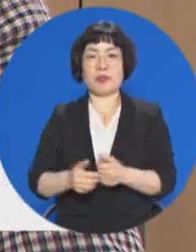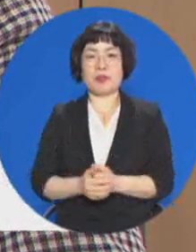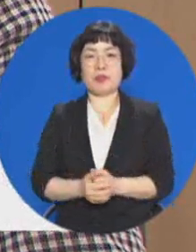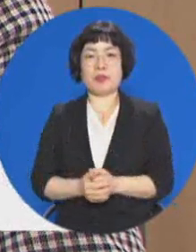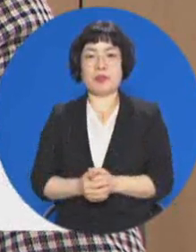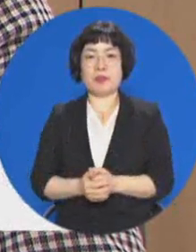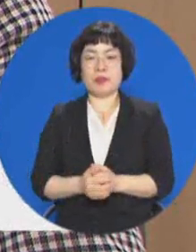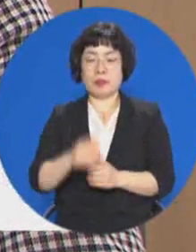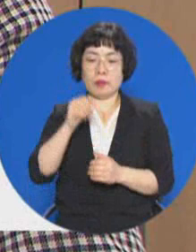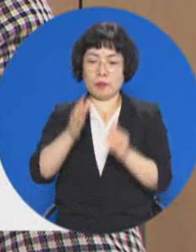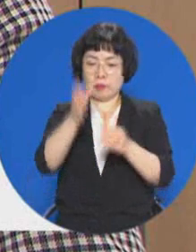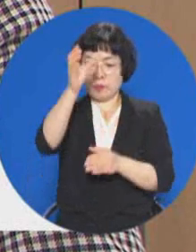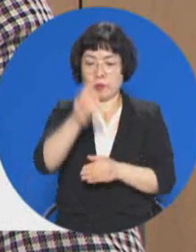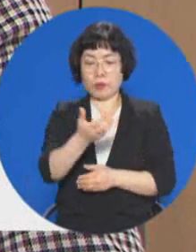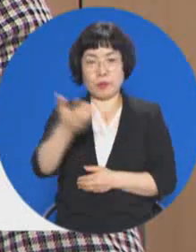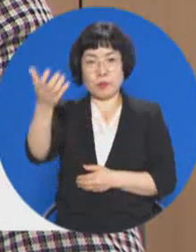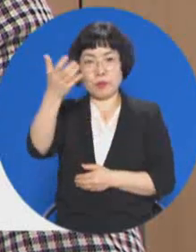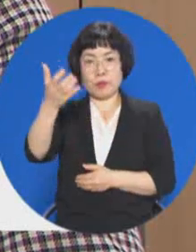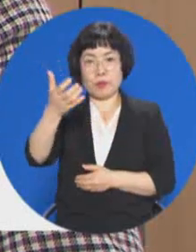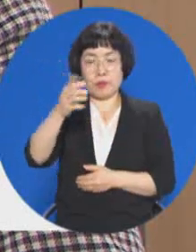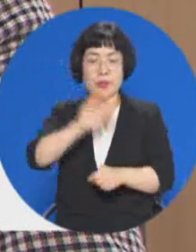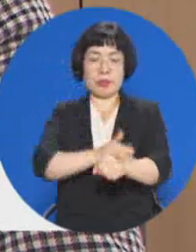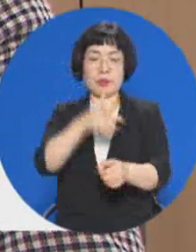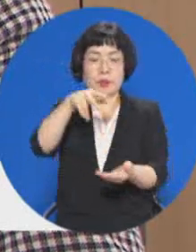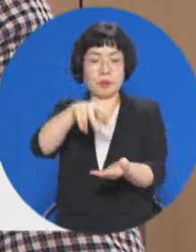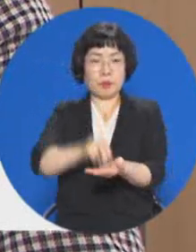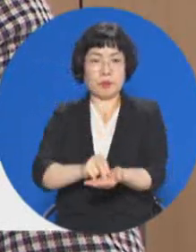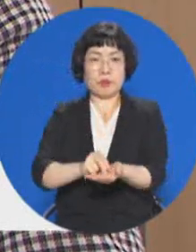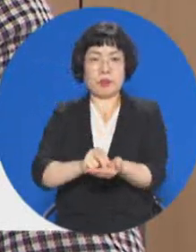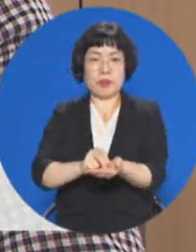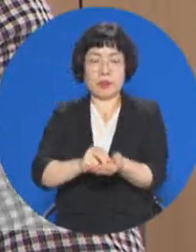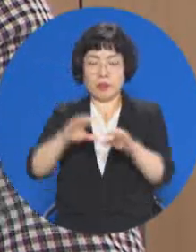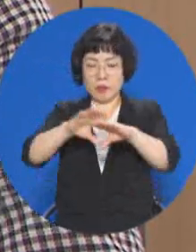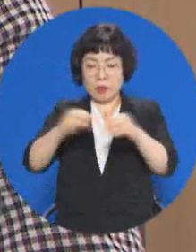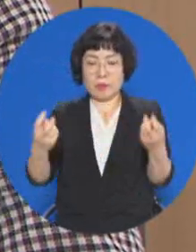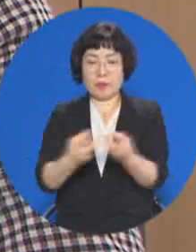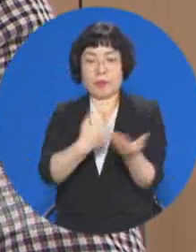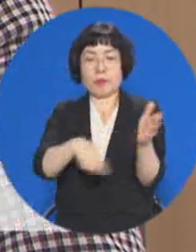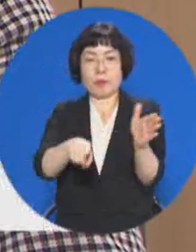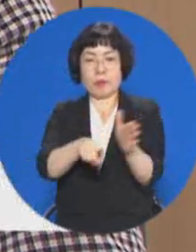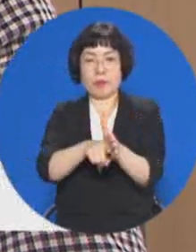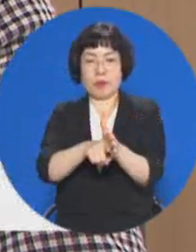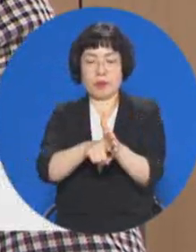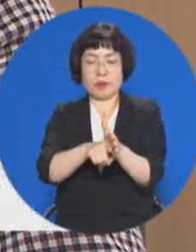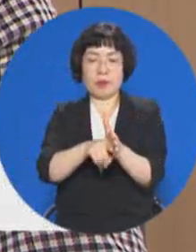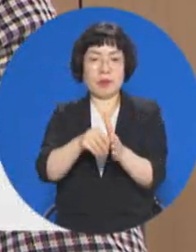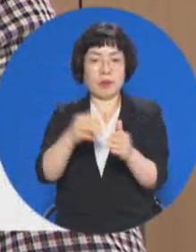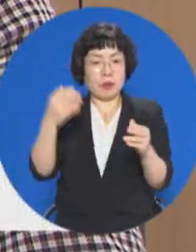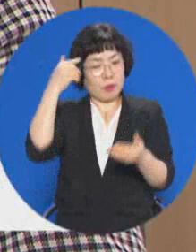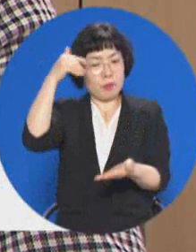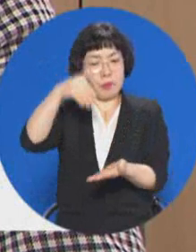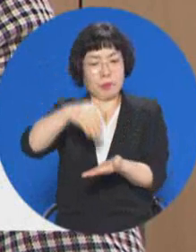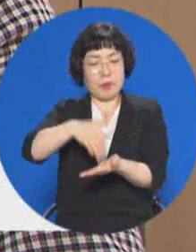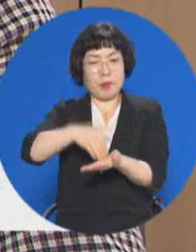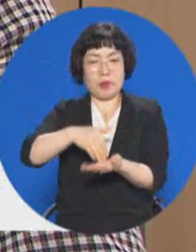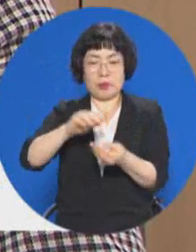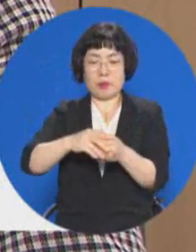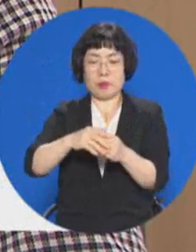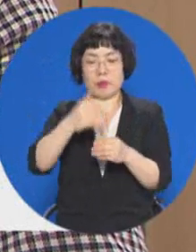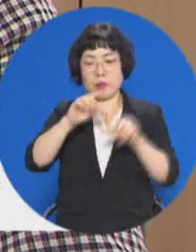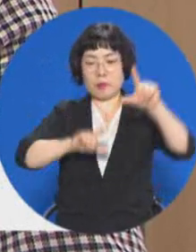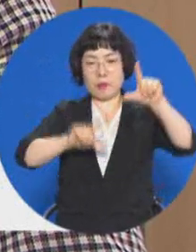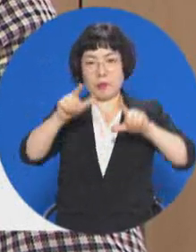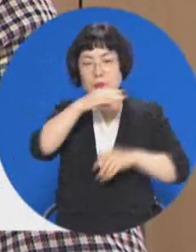거죠. 오염물질을 배출하는 당사자로서 문제 개선에 대한 것들을 의지를 실질적으로 보여줘야 하는 것이